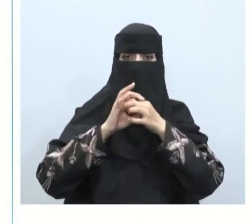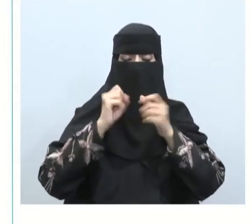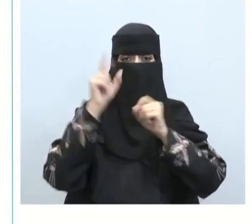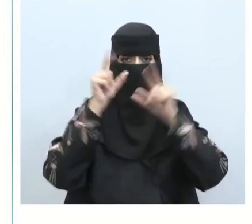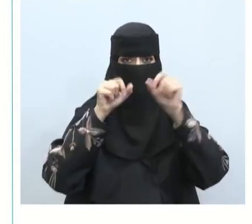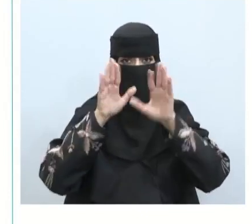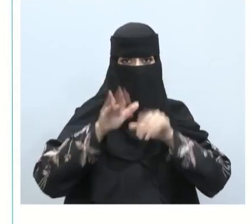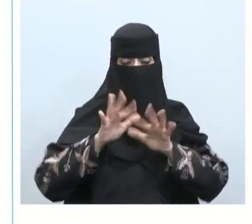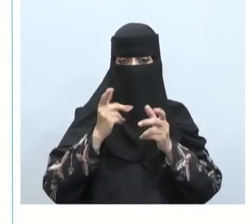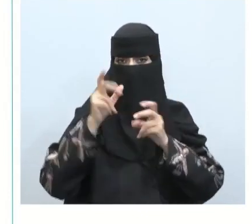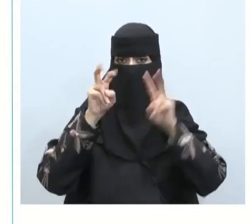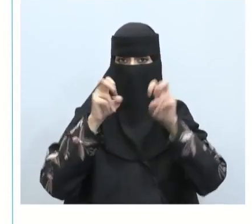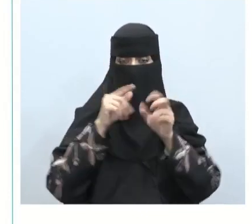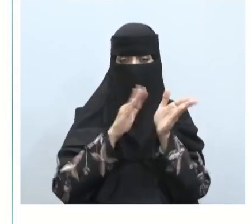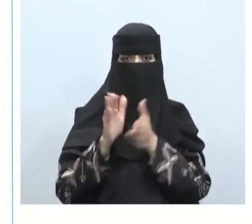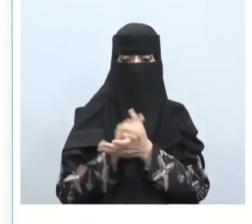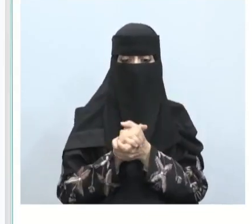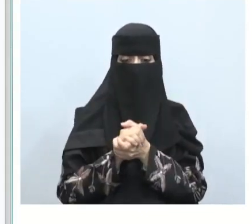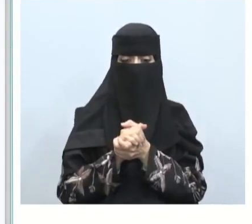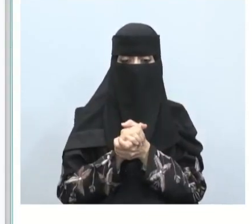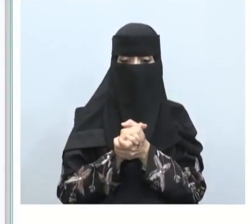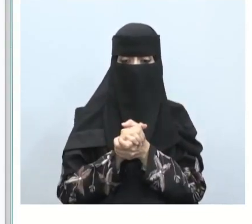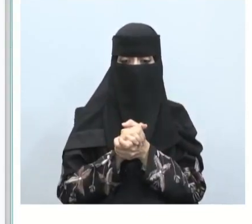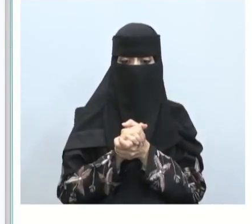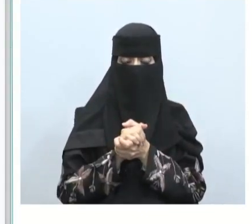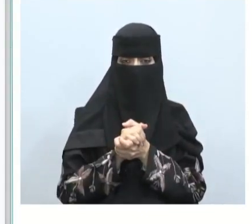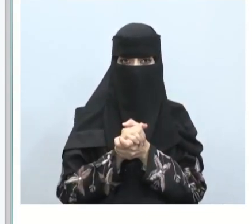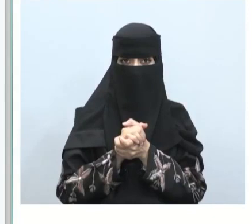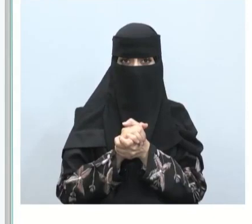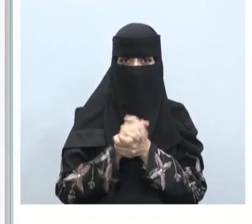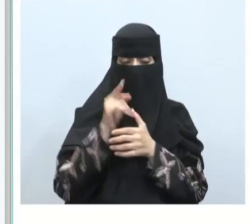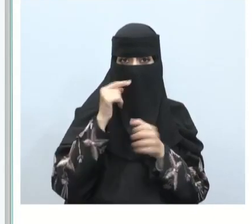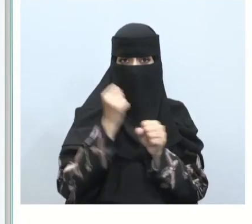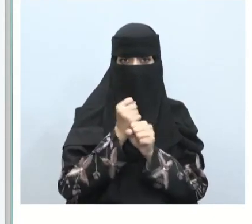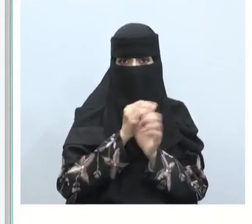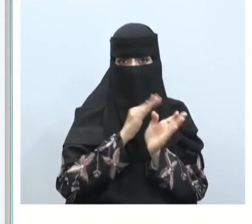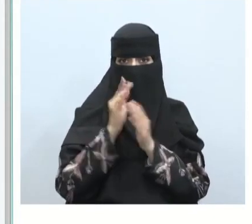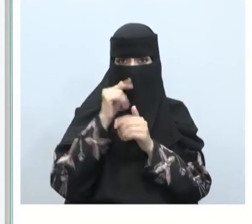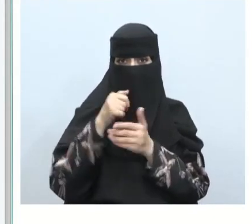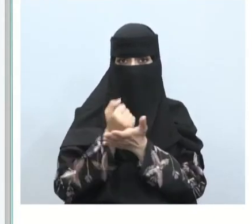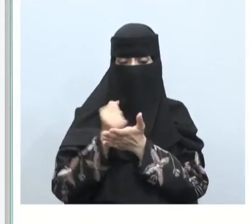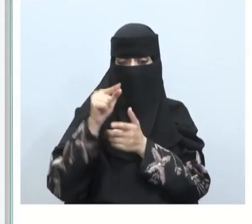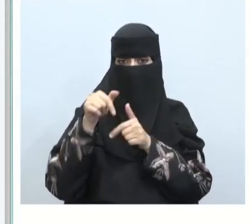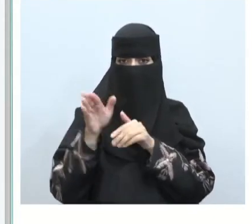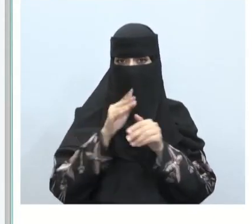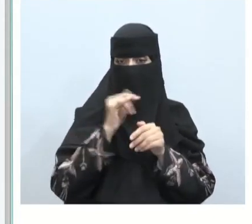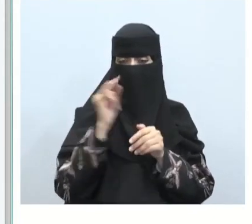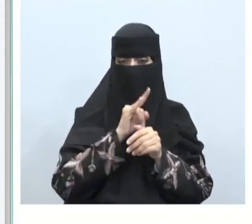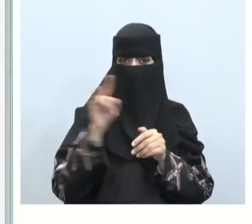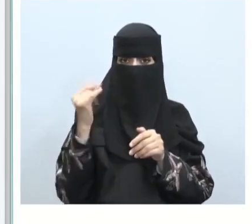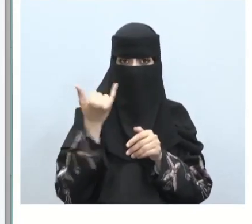والحلول الممكنه لها التطبيق العملي لحذف الملفات الغير